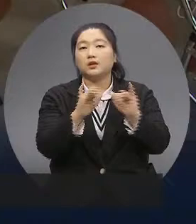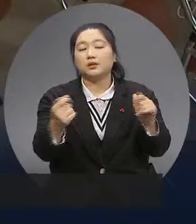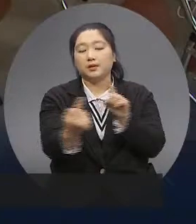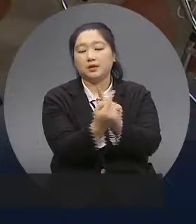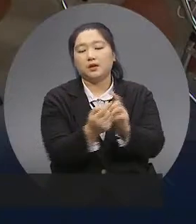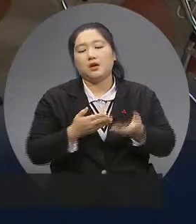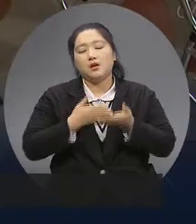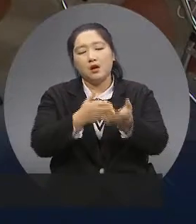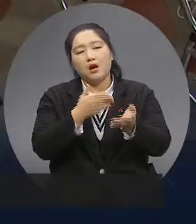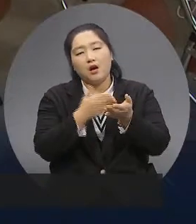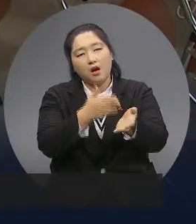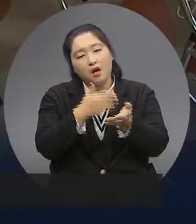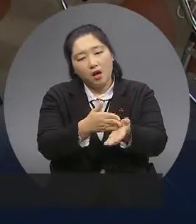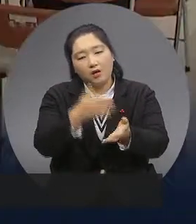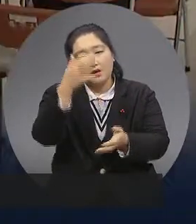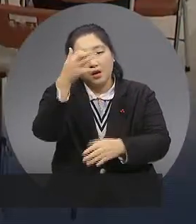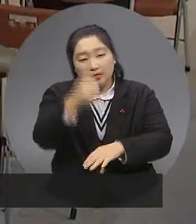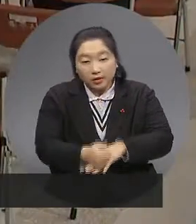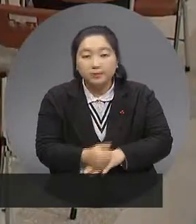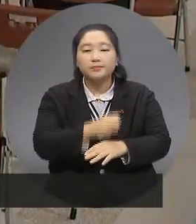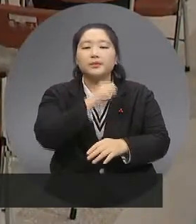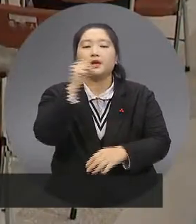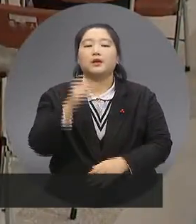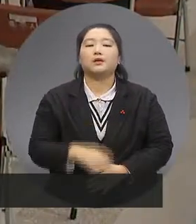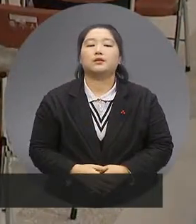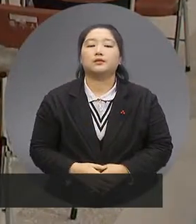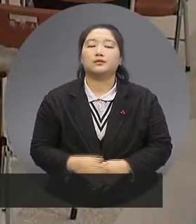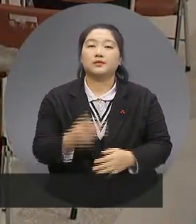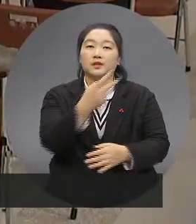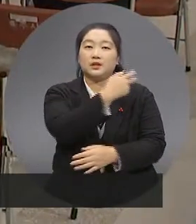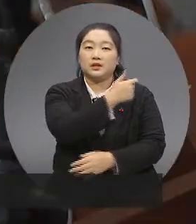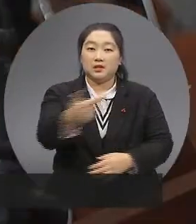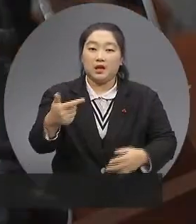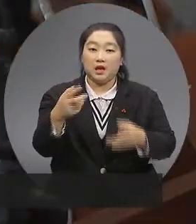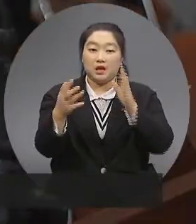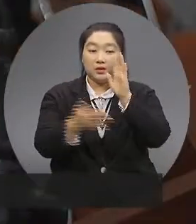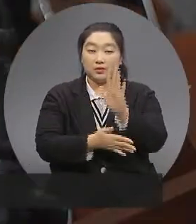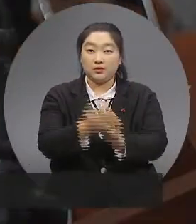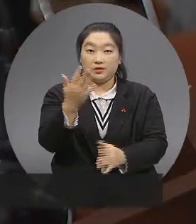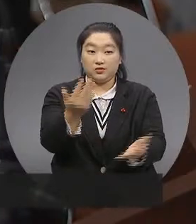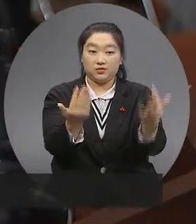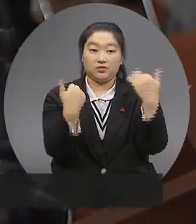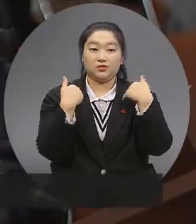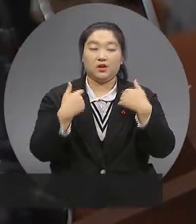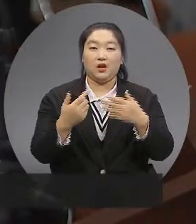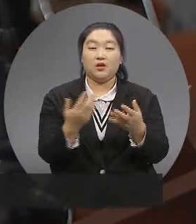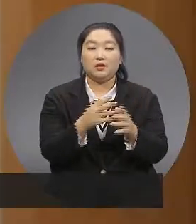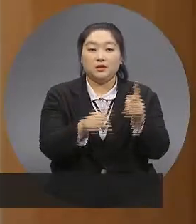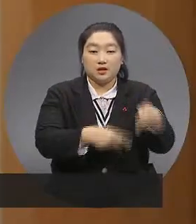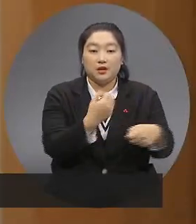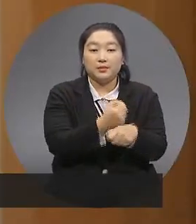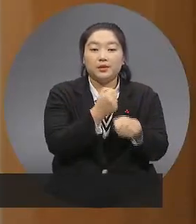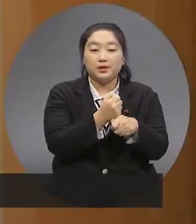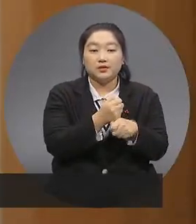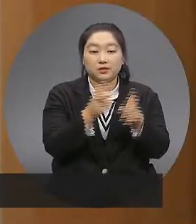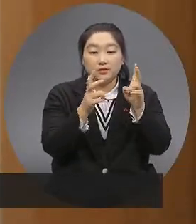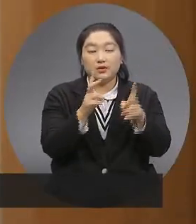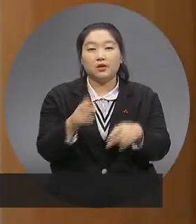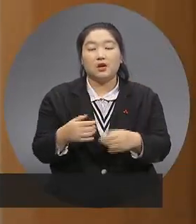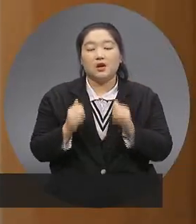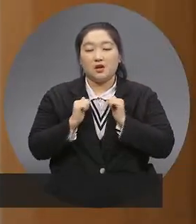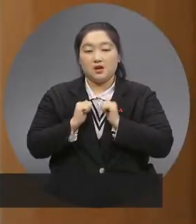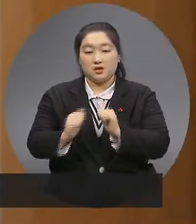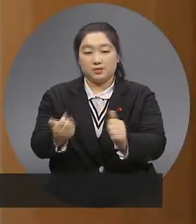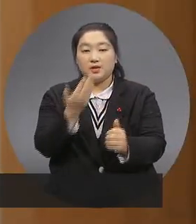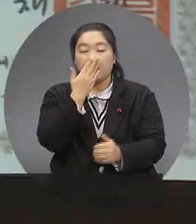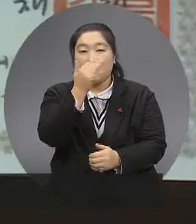하였고요. 마침내 우량 기업을 유치하고 대규모 개발 사업을 한 부서도 있지만 이들이 열심히 일할 수